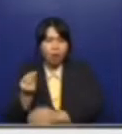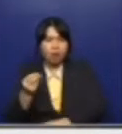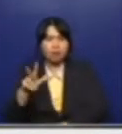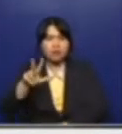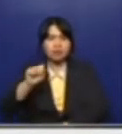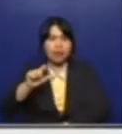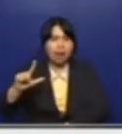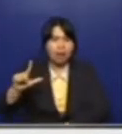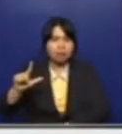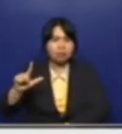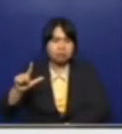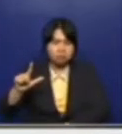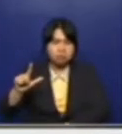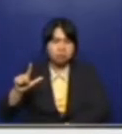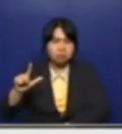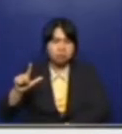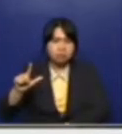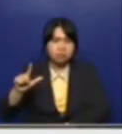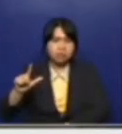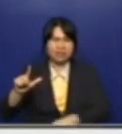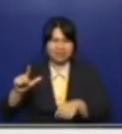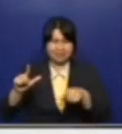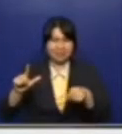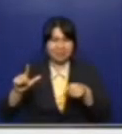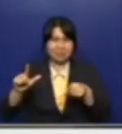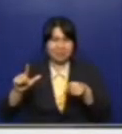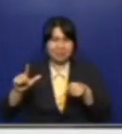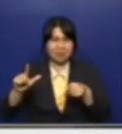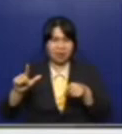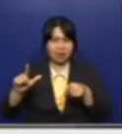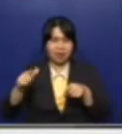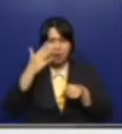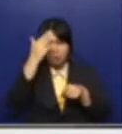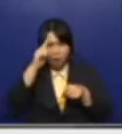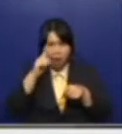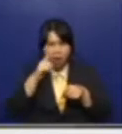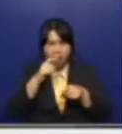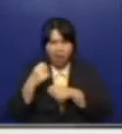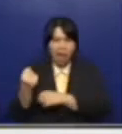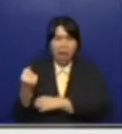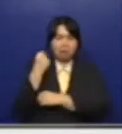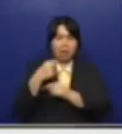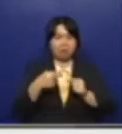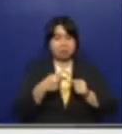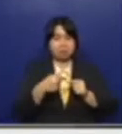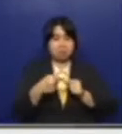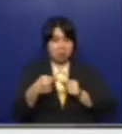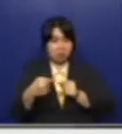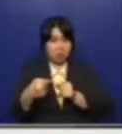านตัวนี้เจตนาเพื่อสืบทอดอำนาจอย่างเดียว